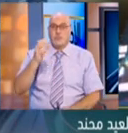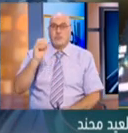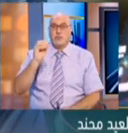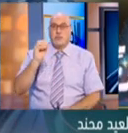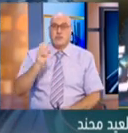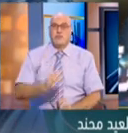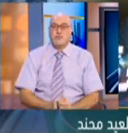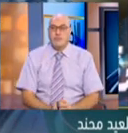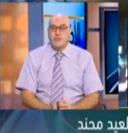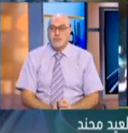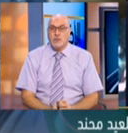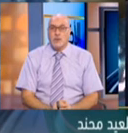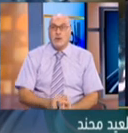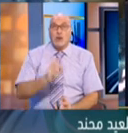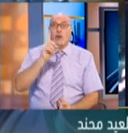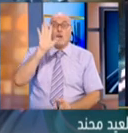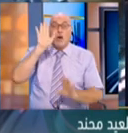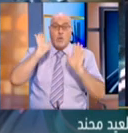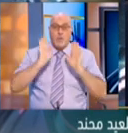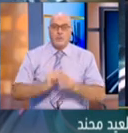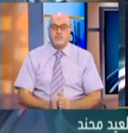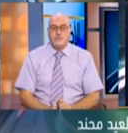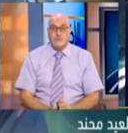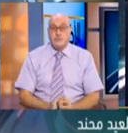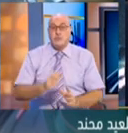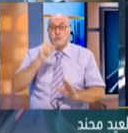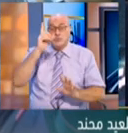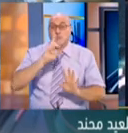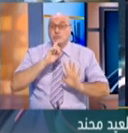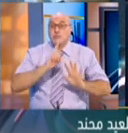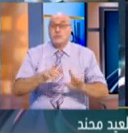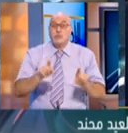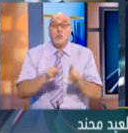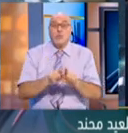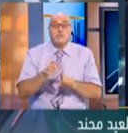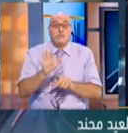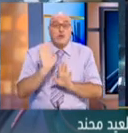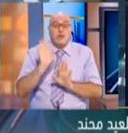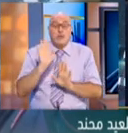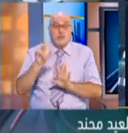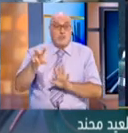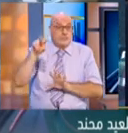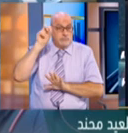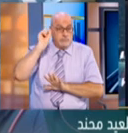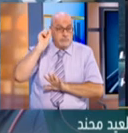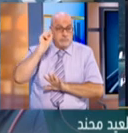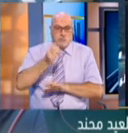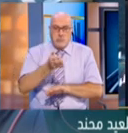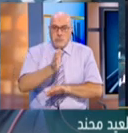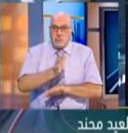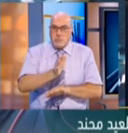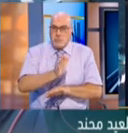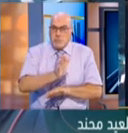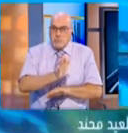محمد أسعيد، الله أكبر، قضى المولى تبارك وتعالى أن نفجع معكم بمصابنا